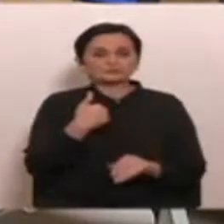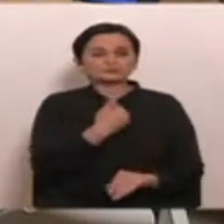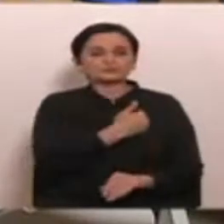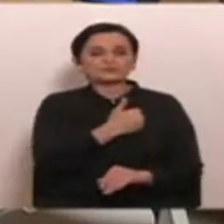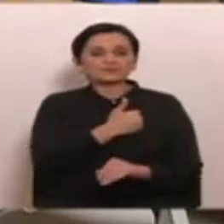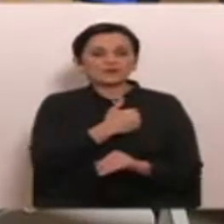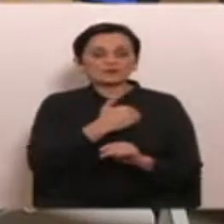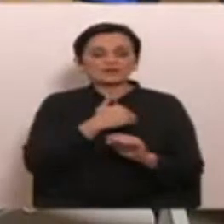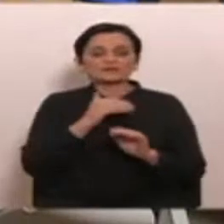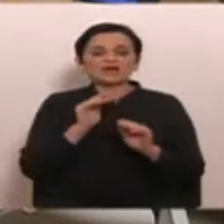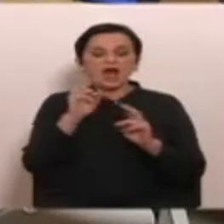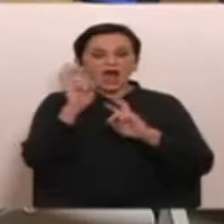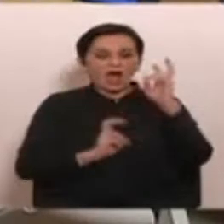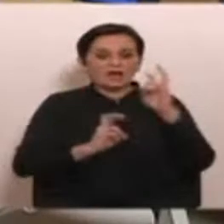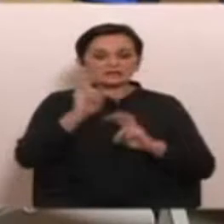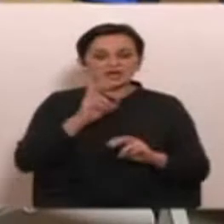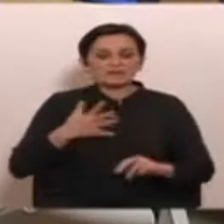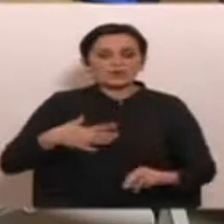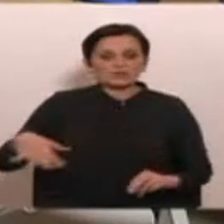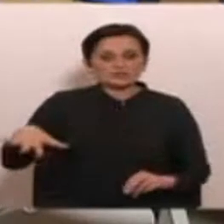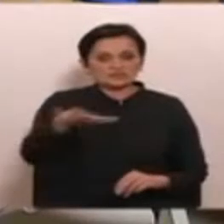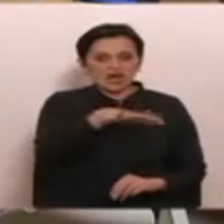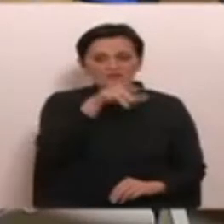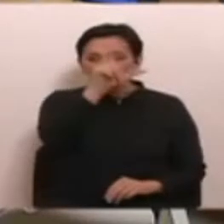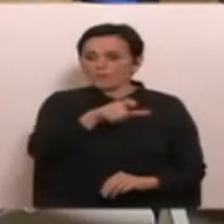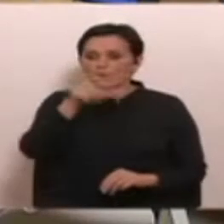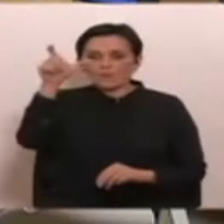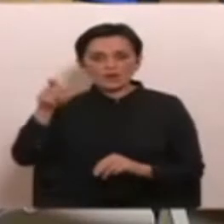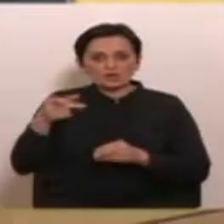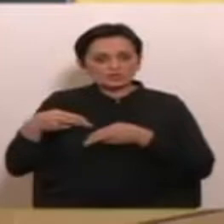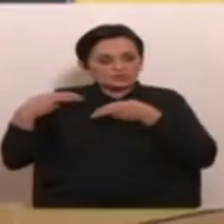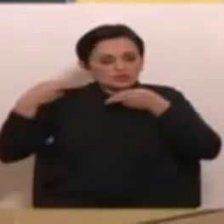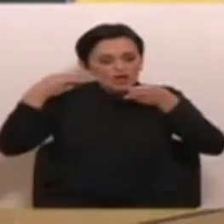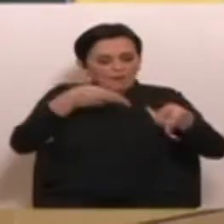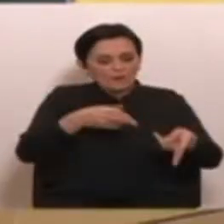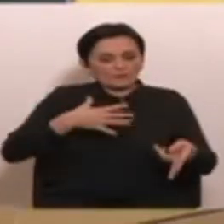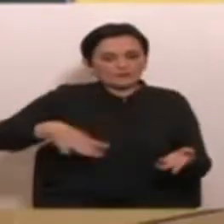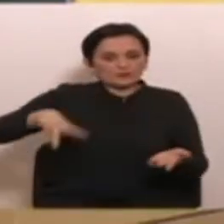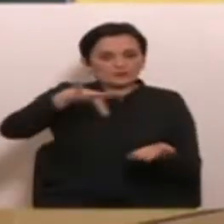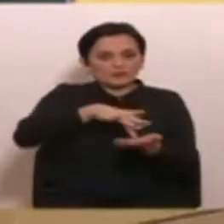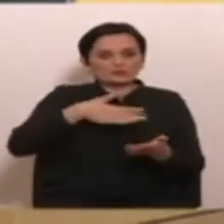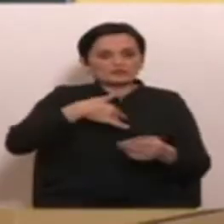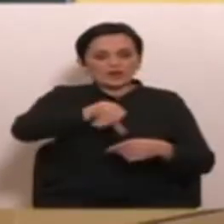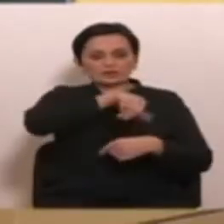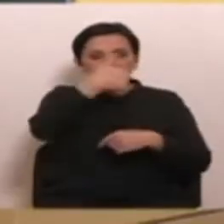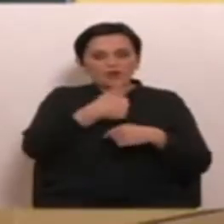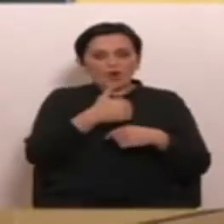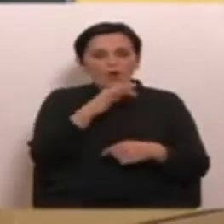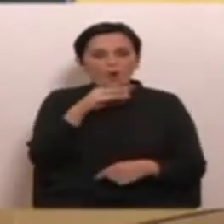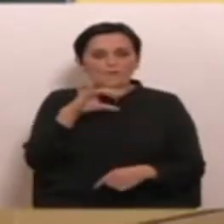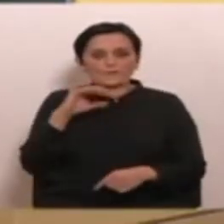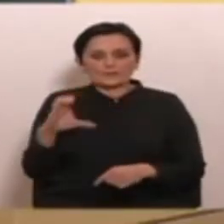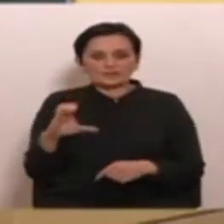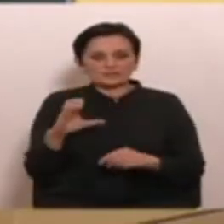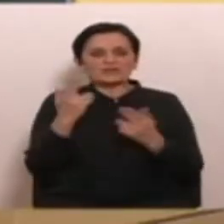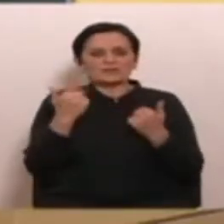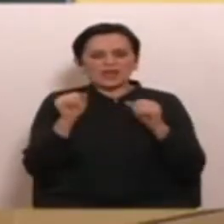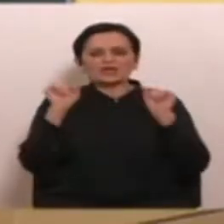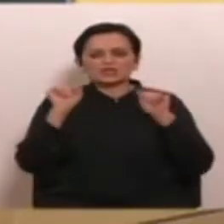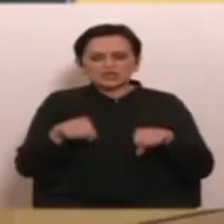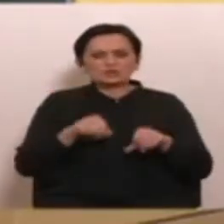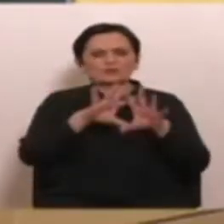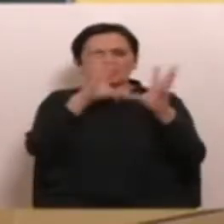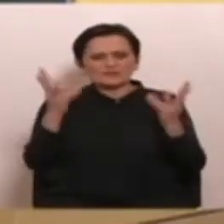პროგრამის ბენეფიციარებს არ უხდებოდეთ ჩამოსვლა მაინც და მაინც თბილისში, ჩვენ სათავო ოფისში, და შეეძლოთ ყველა სახის